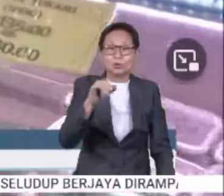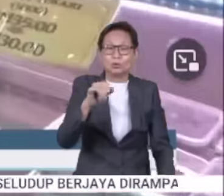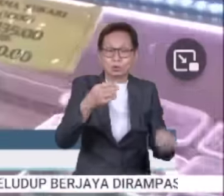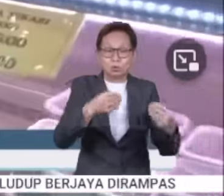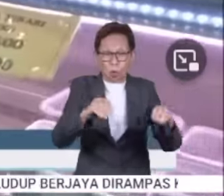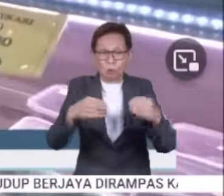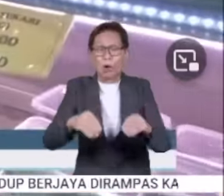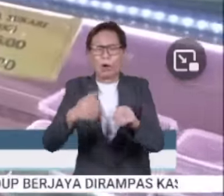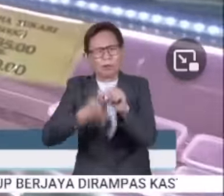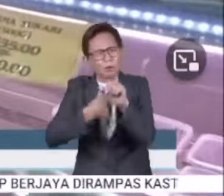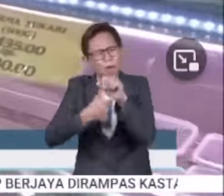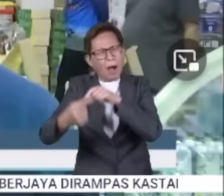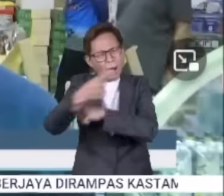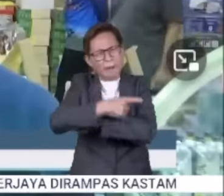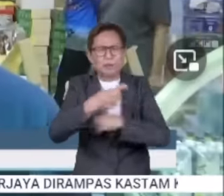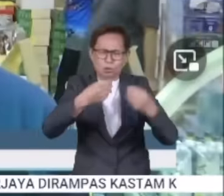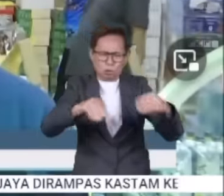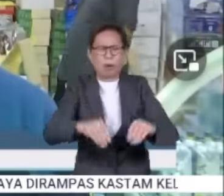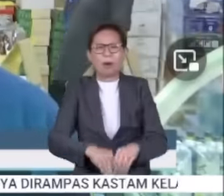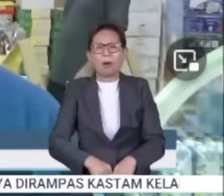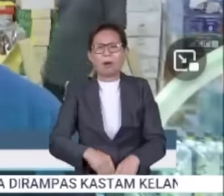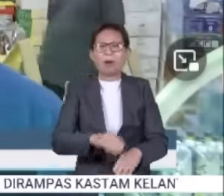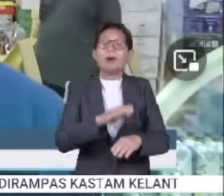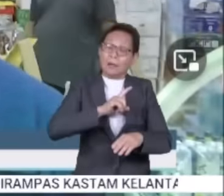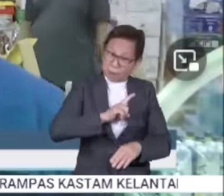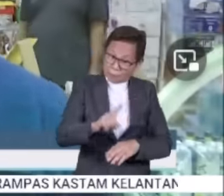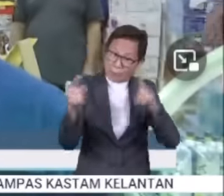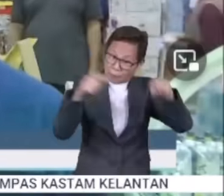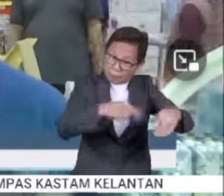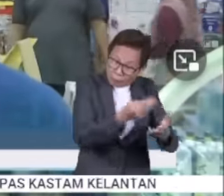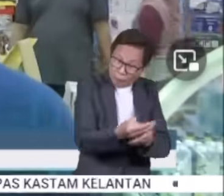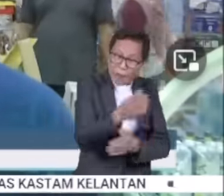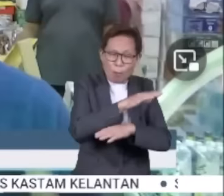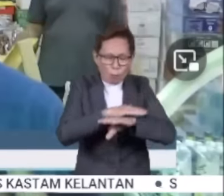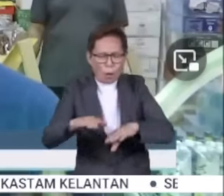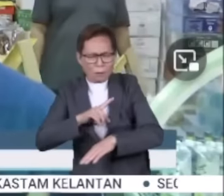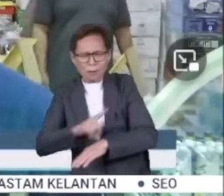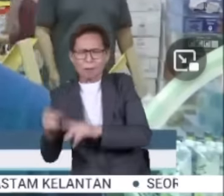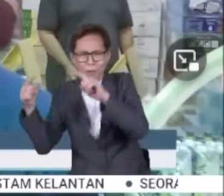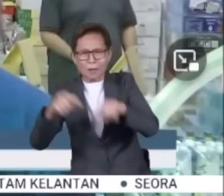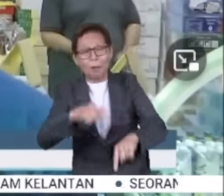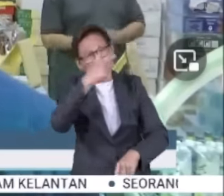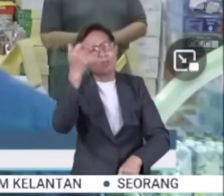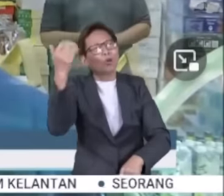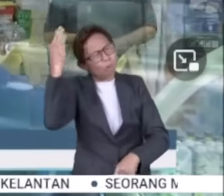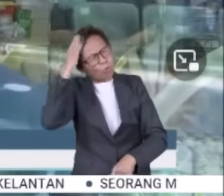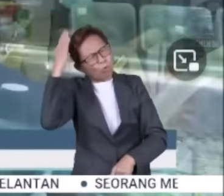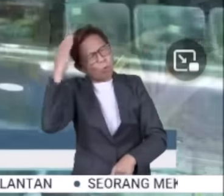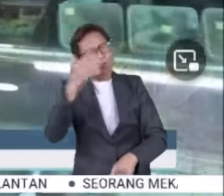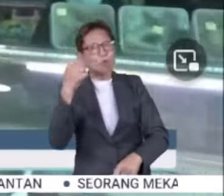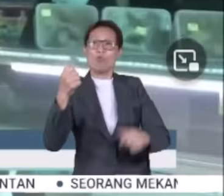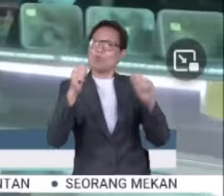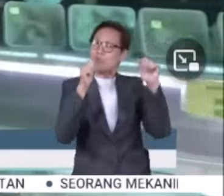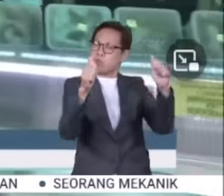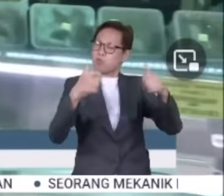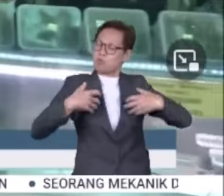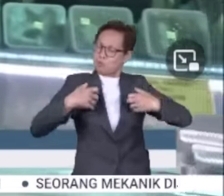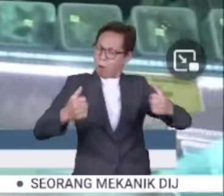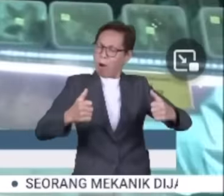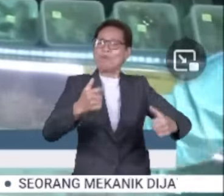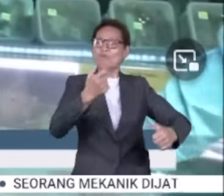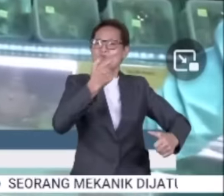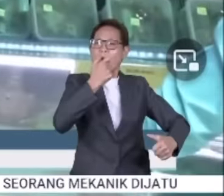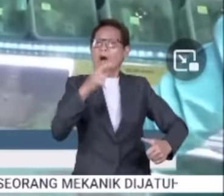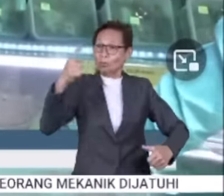jual. Bukan hanya orang Islam, orang yang bukan Islam pun ramai yang beli kurma pasal dia sudah tahu khasiat kurma itu. Bagi